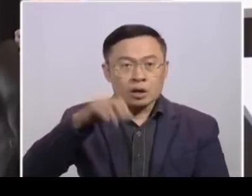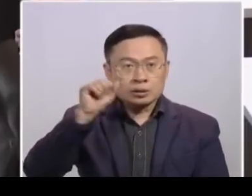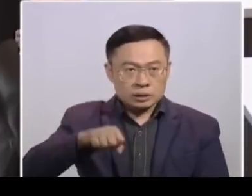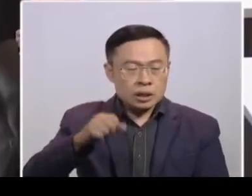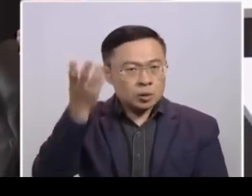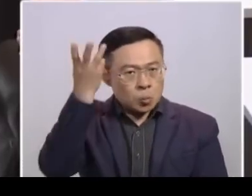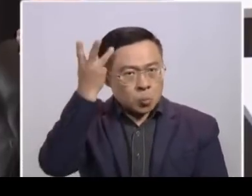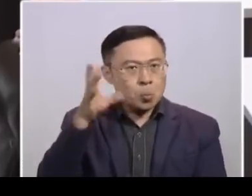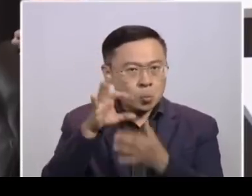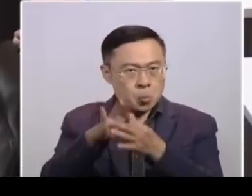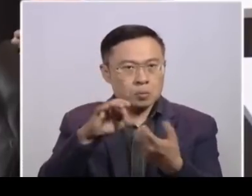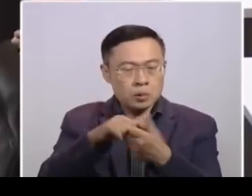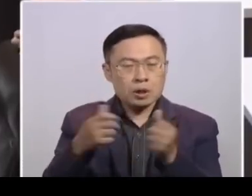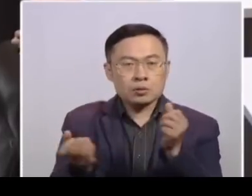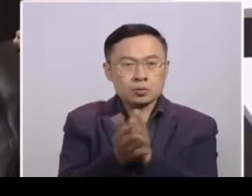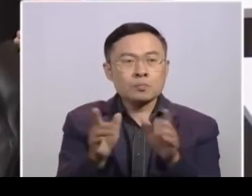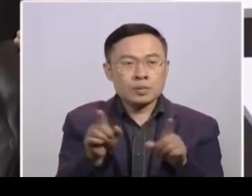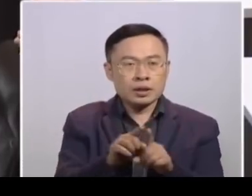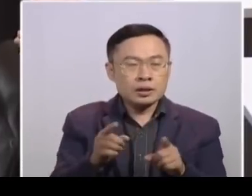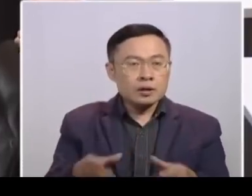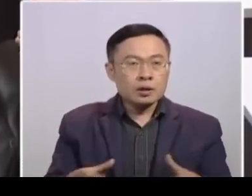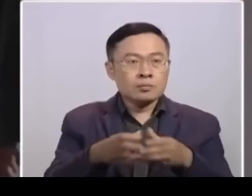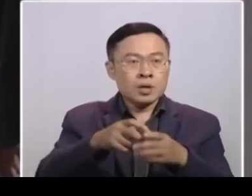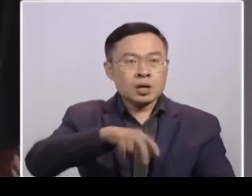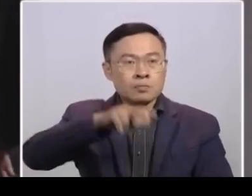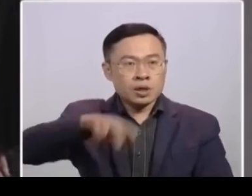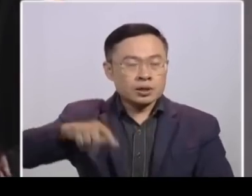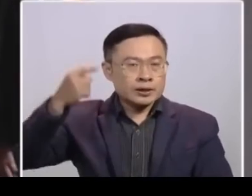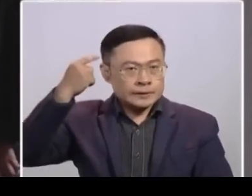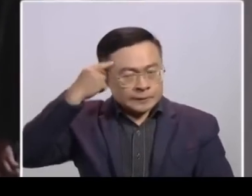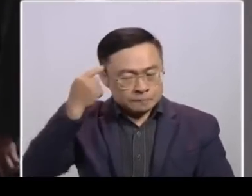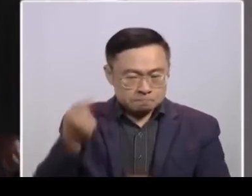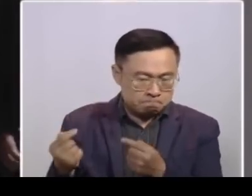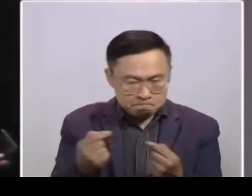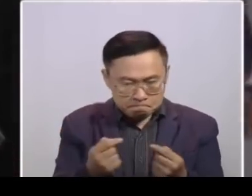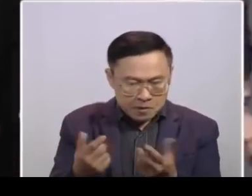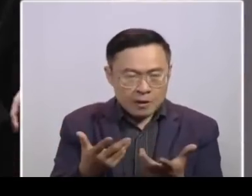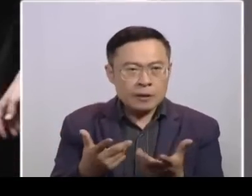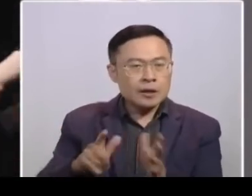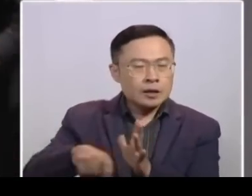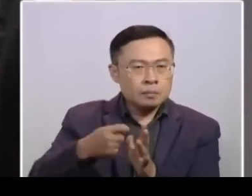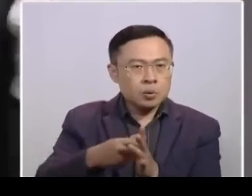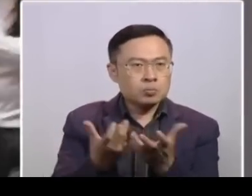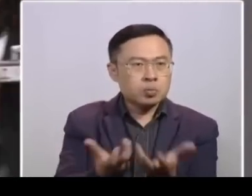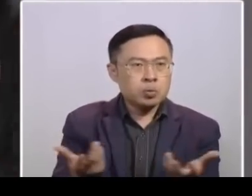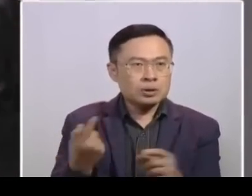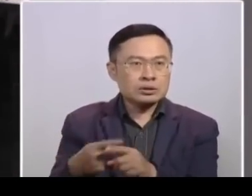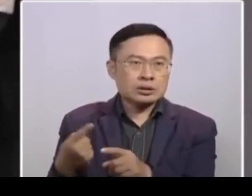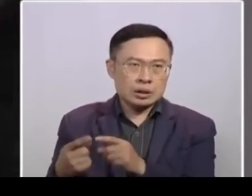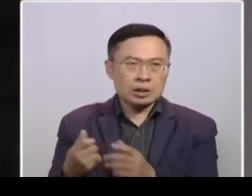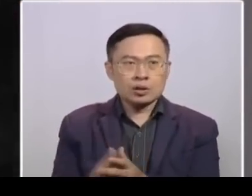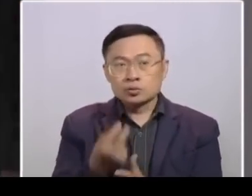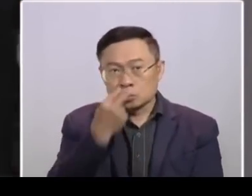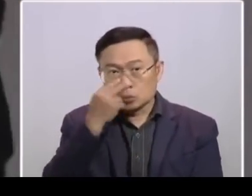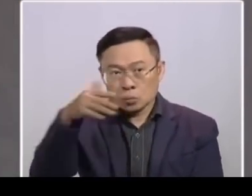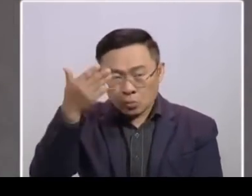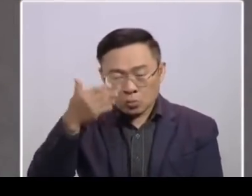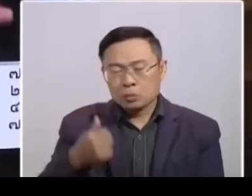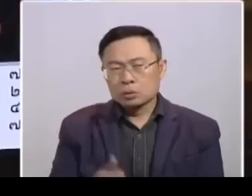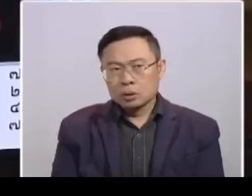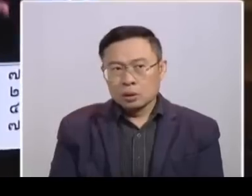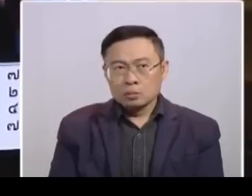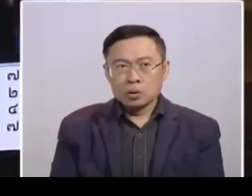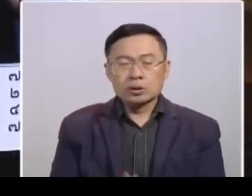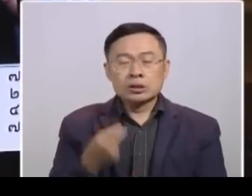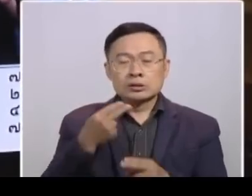รับว่าเป็นห่วงเพื่อไทยเองก็ถกกันลำบากนะฮะถ้ากรณีได้มีโอกาสเป็นแกนนำนะครับทั้ง